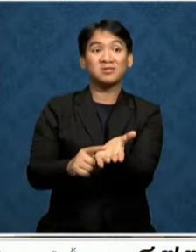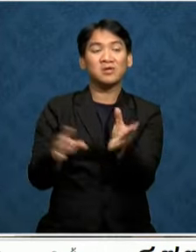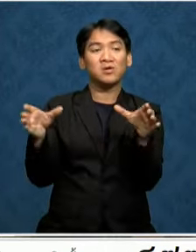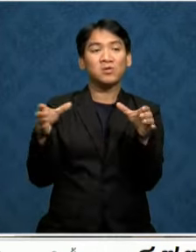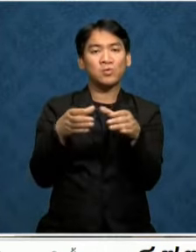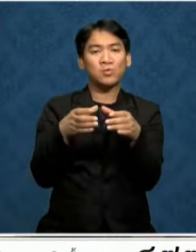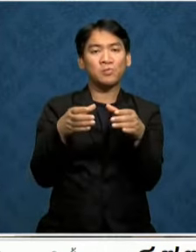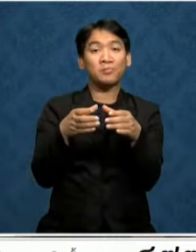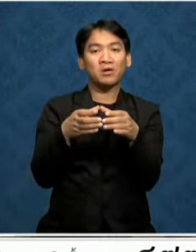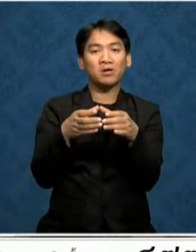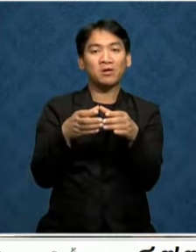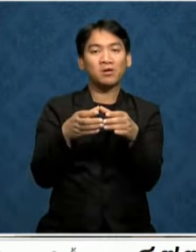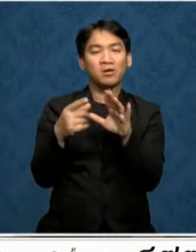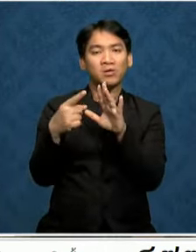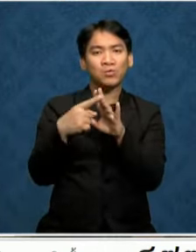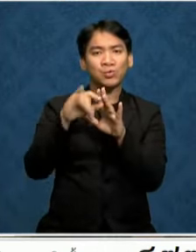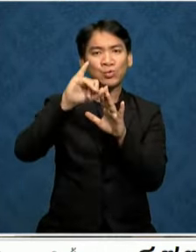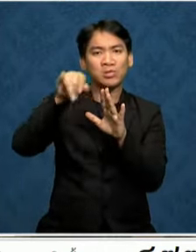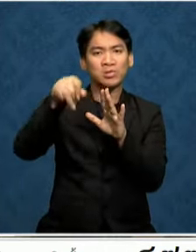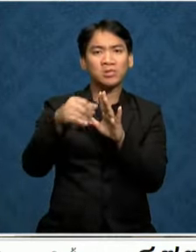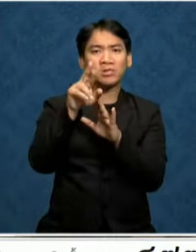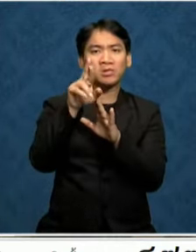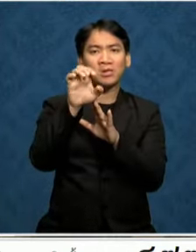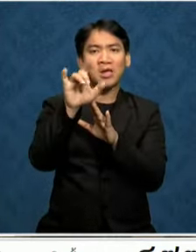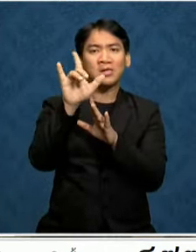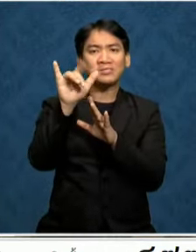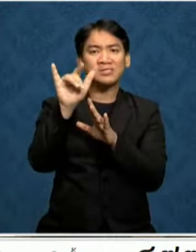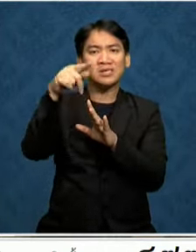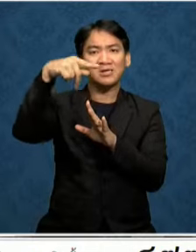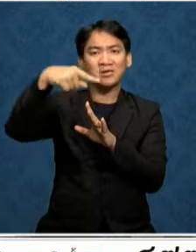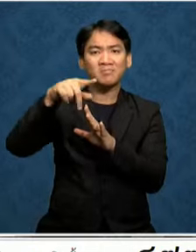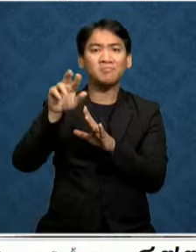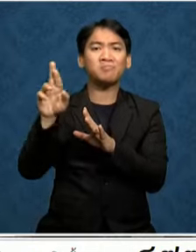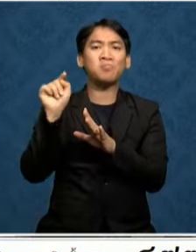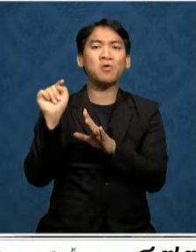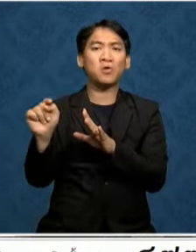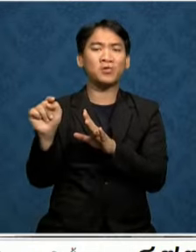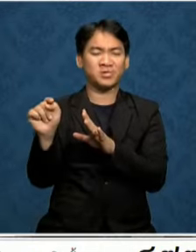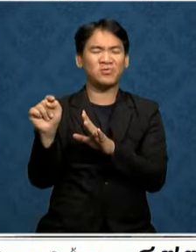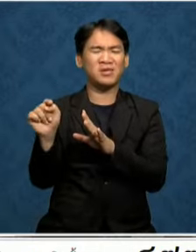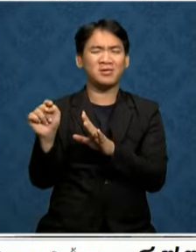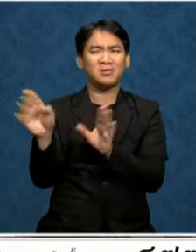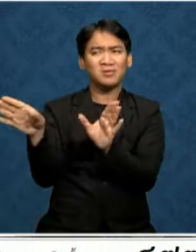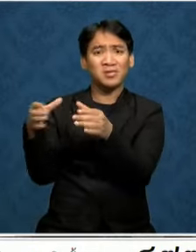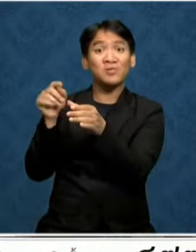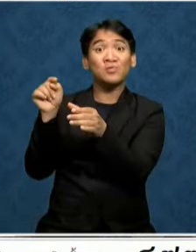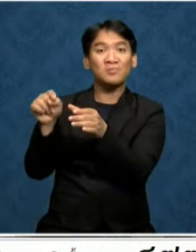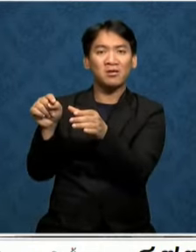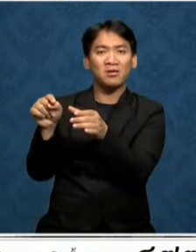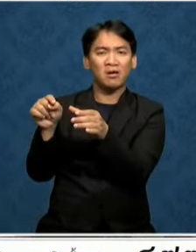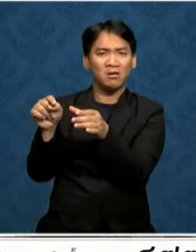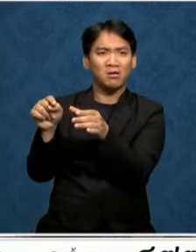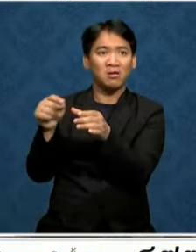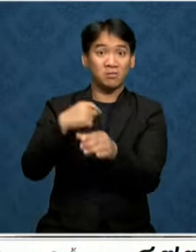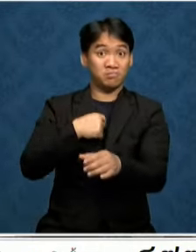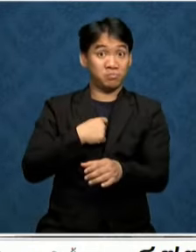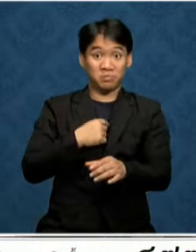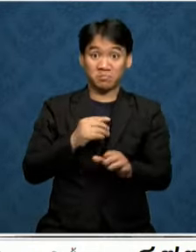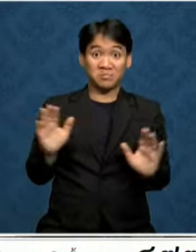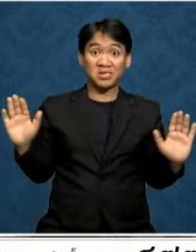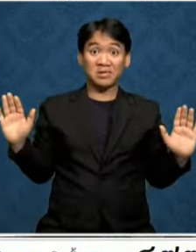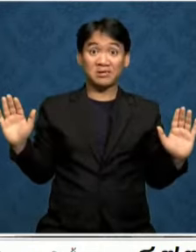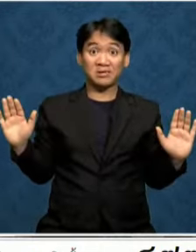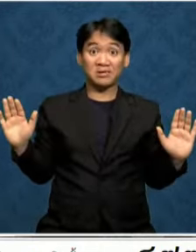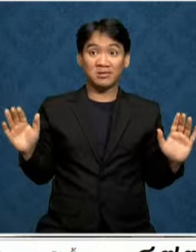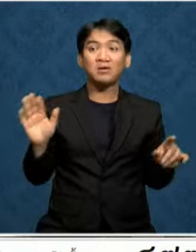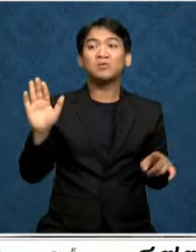มาชิกว่าเนี่ยได้มานะครับก็ด้วยเหตุผลนี้แหละครับที่กฎหมายนี้เริ่ม ต้นขึ้นมาไม่ใช่เพราะผมครับเพราะคนอย่